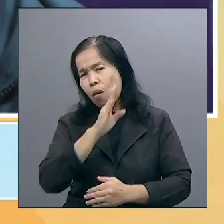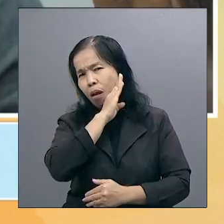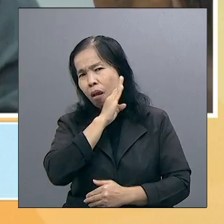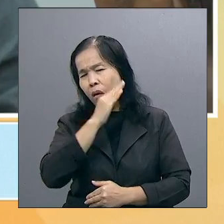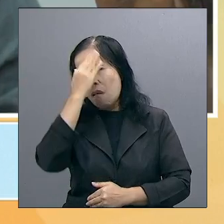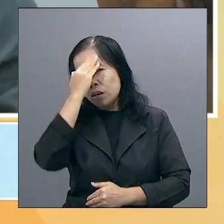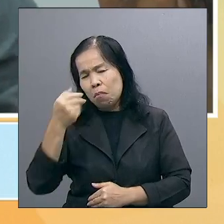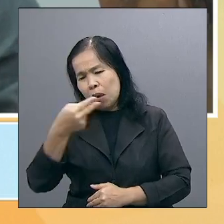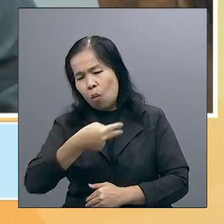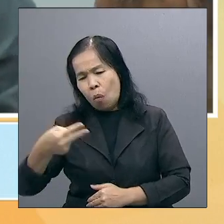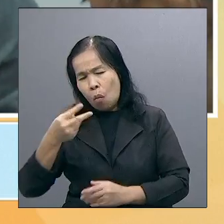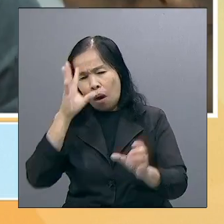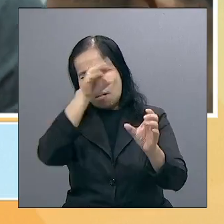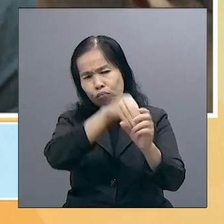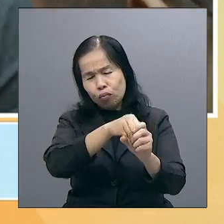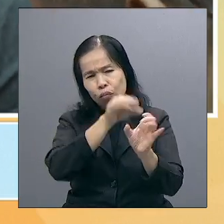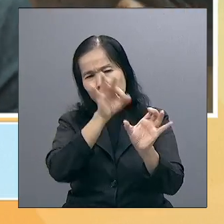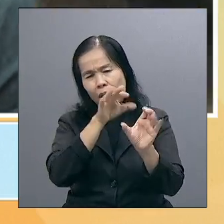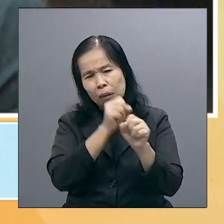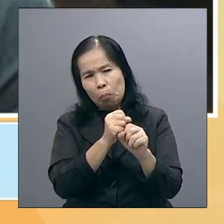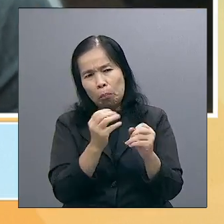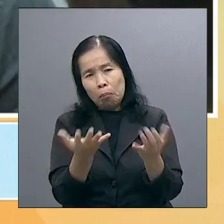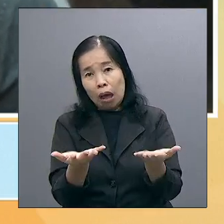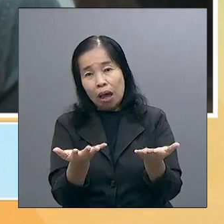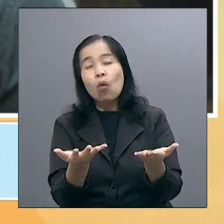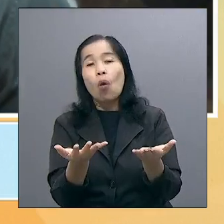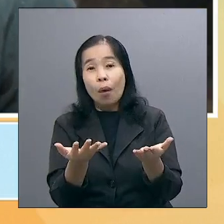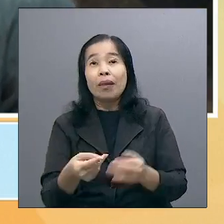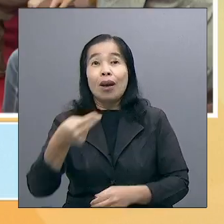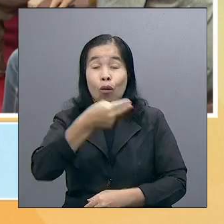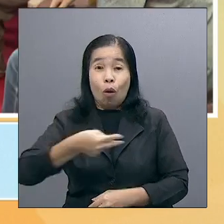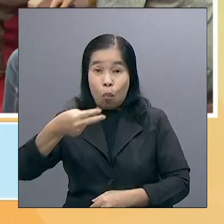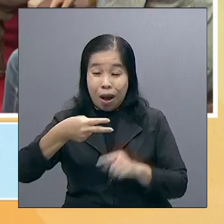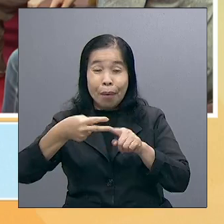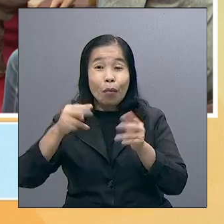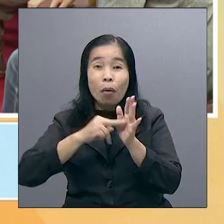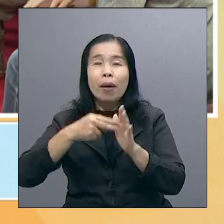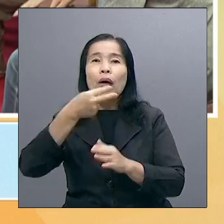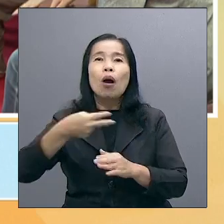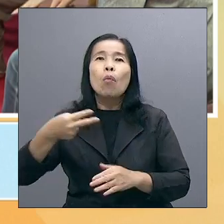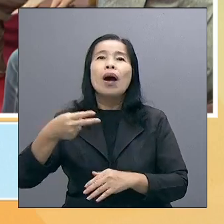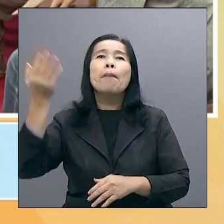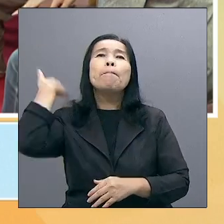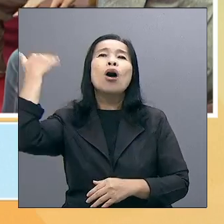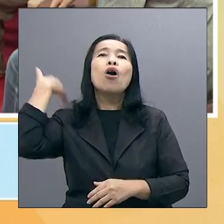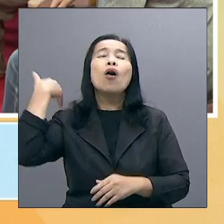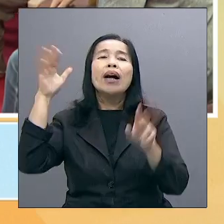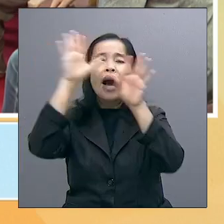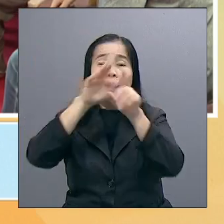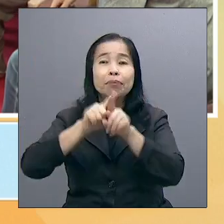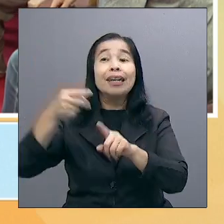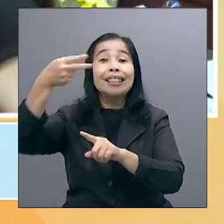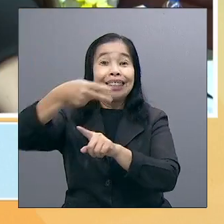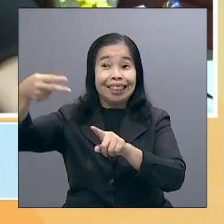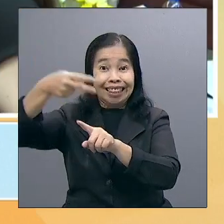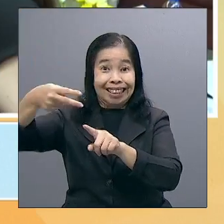นาคารจิงๆได้อย่ไรบางคนบตวจสบว่างต้นแล้นะ เลื่อนข้อควไปดข้บนมคอข้อความในอดีตทธนาคารเคยส่งมาหาเราจรงๆแต่